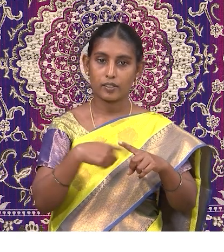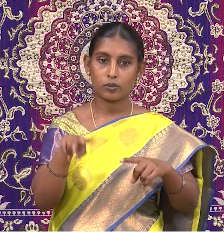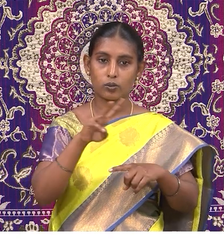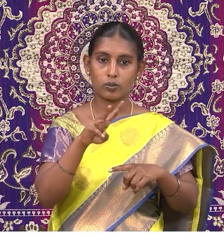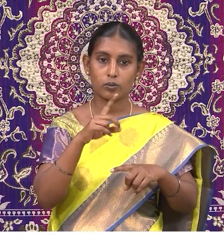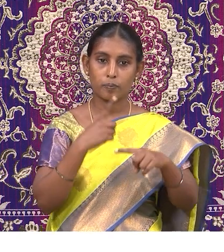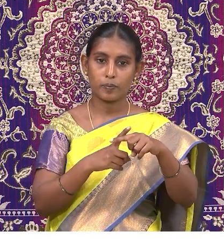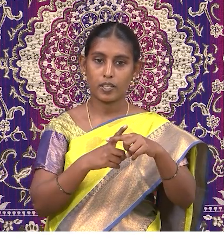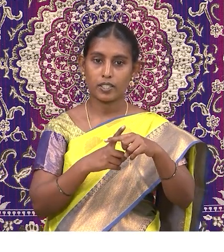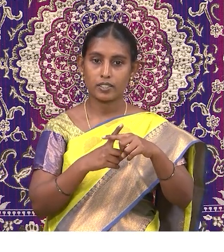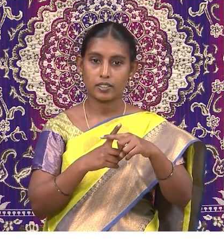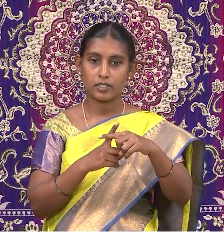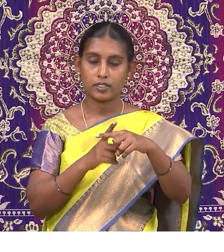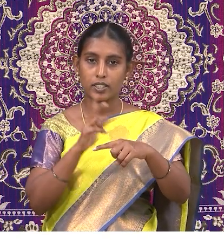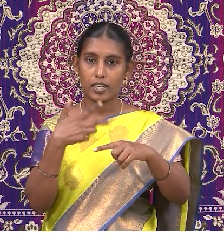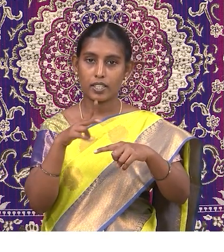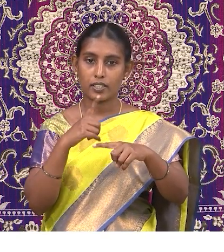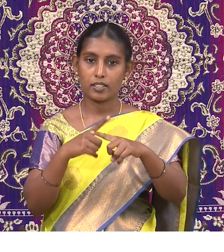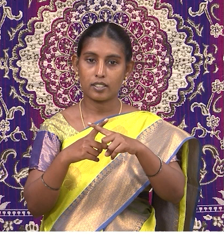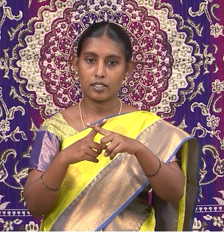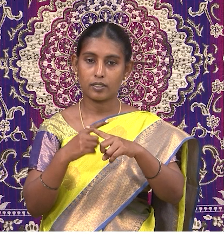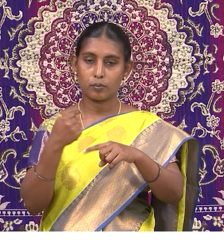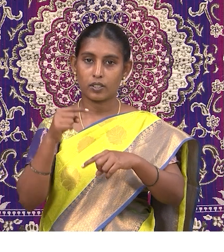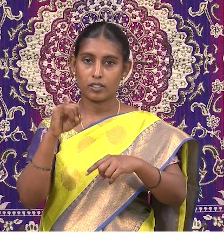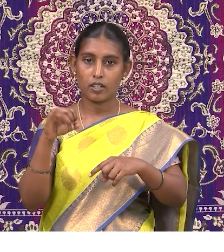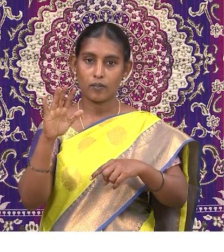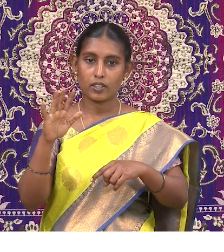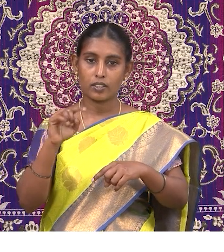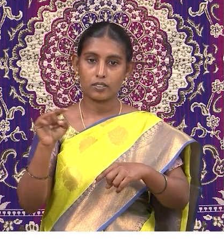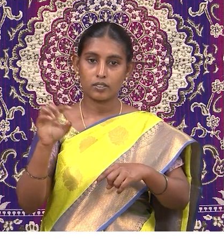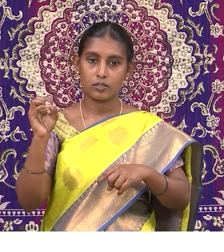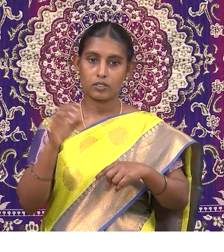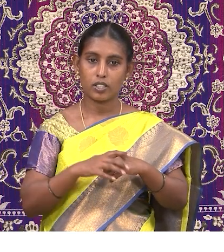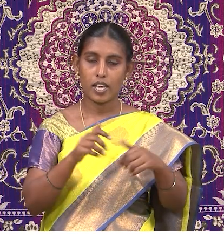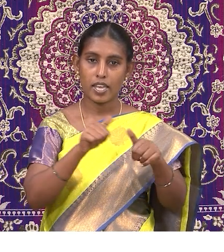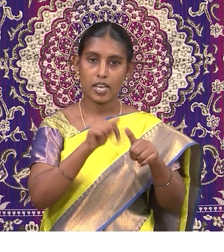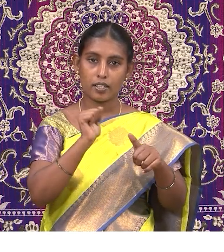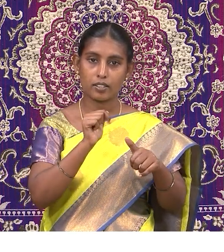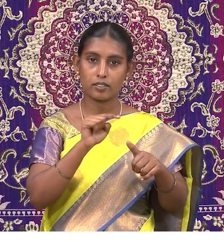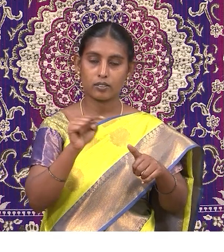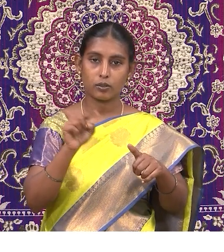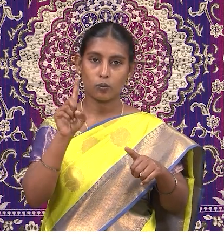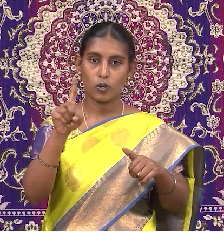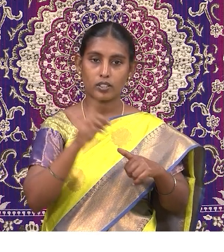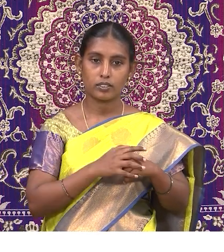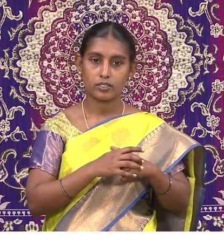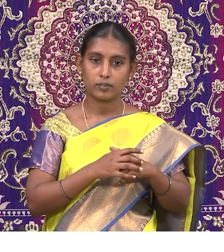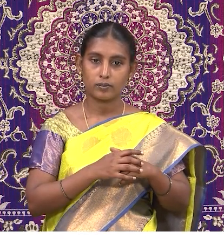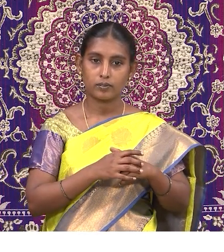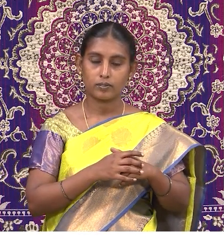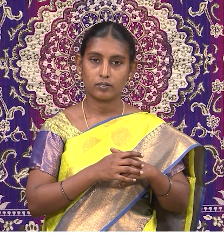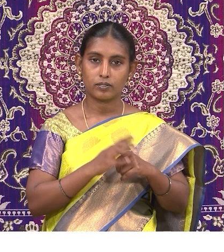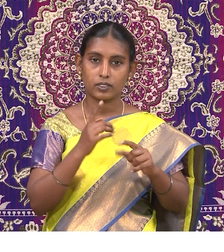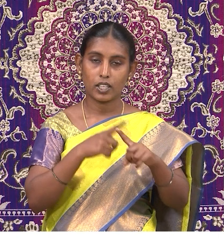சி ஈக்குவல் டு 0 என்ற சமன்பாட்டோட ஒப்பிட்டோம்னா ஏவோட மதிப்பு என்ன, எக்ஸ் ஸ்கொயருக்கு பக்கத்தில் இருக்கக்கூடிய நம்பர், அதை என்னன்னு